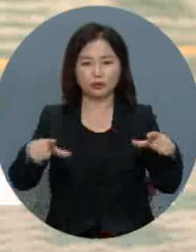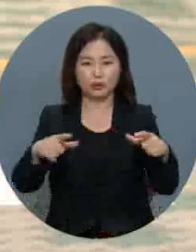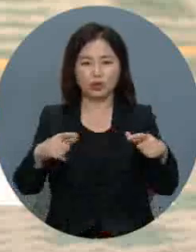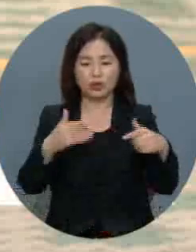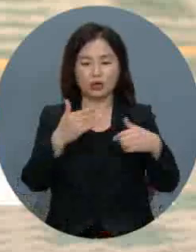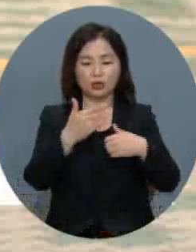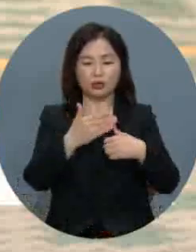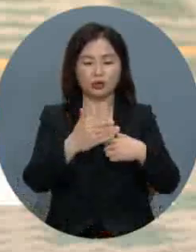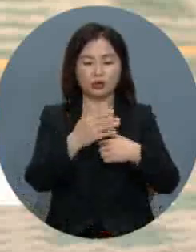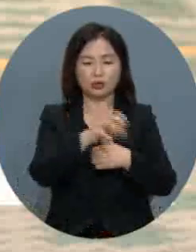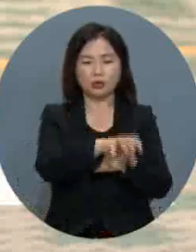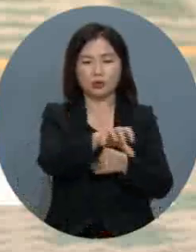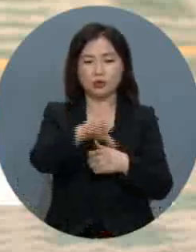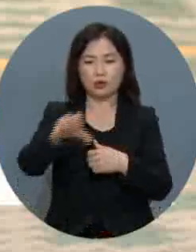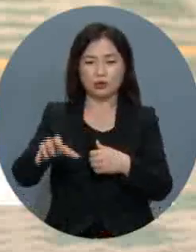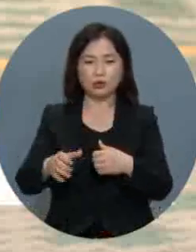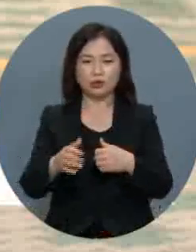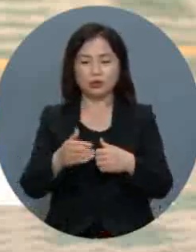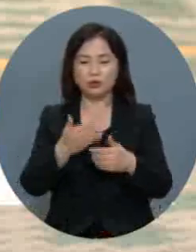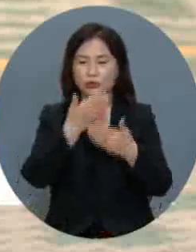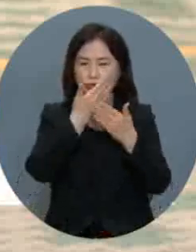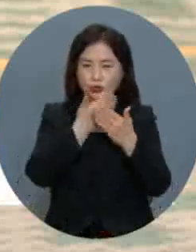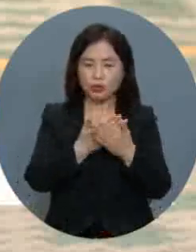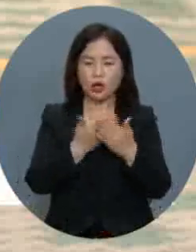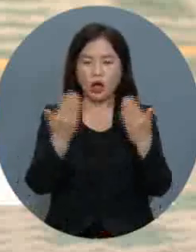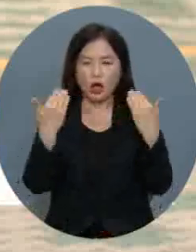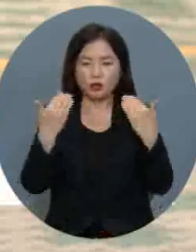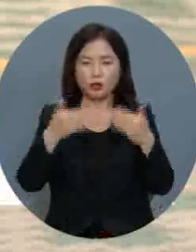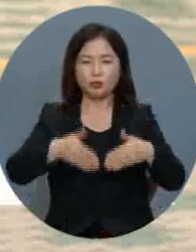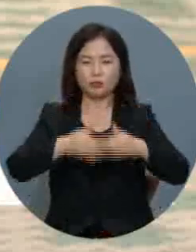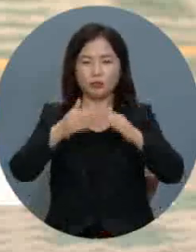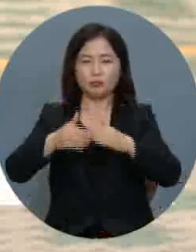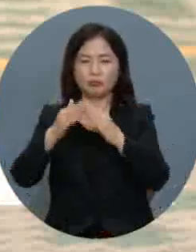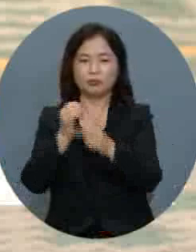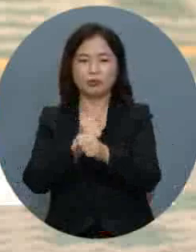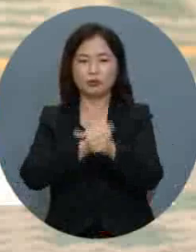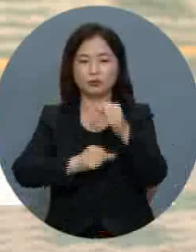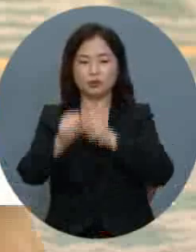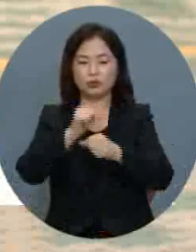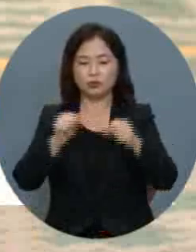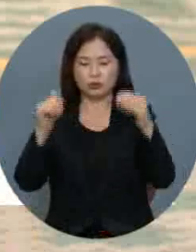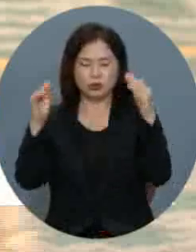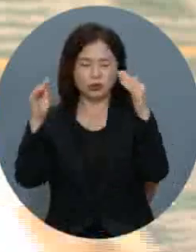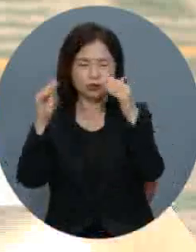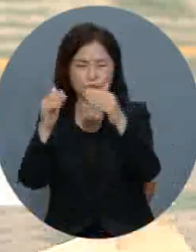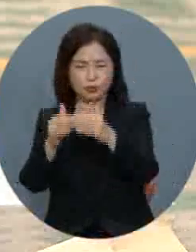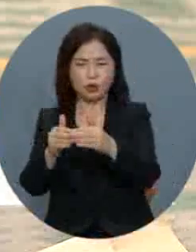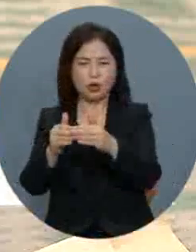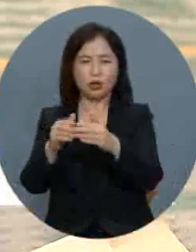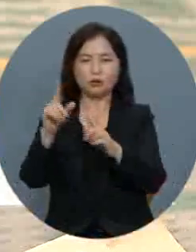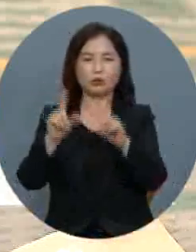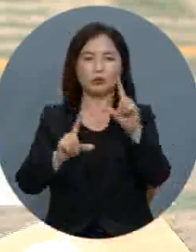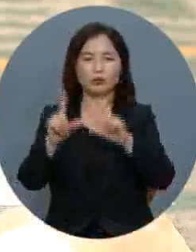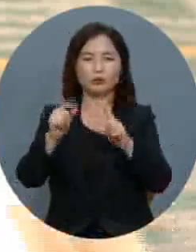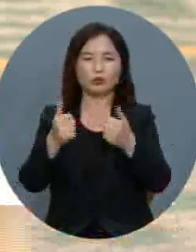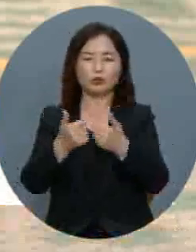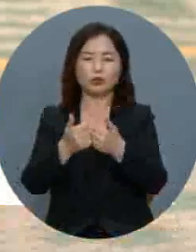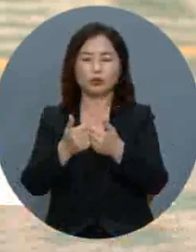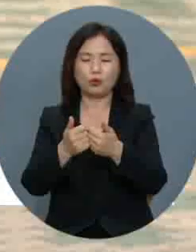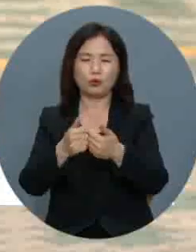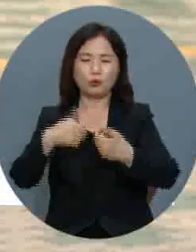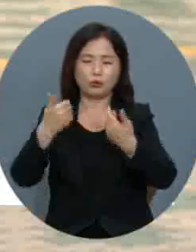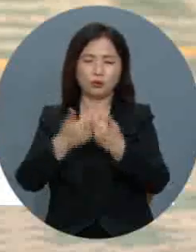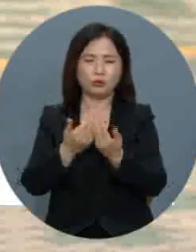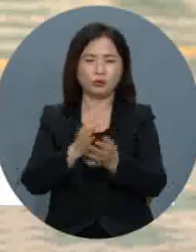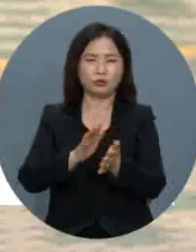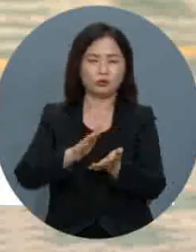권역별로 핵심적인 어떤 학교들을 좀 만들어서 어 이 수성구 롬 올리는 부분을 좀 끌어내야